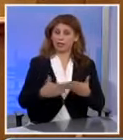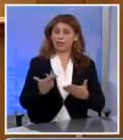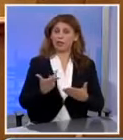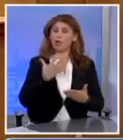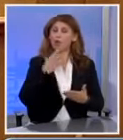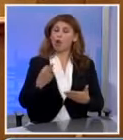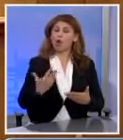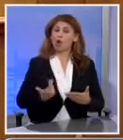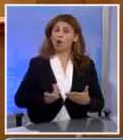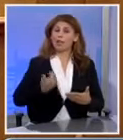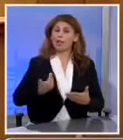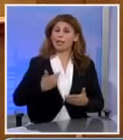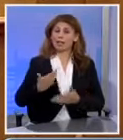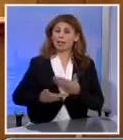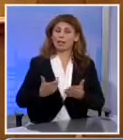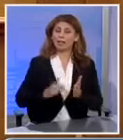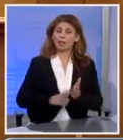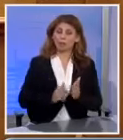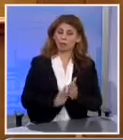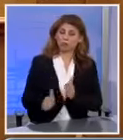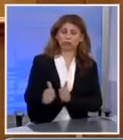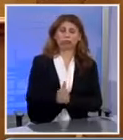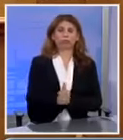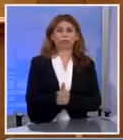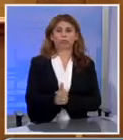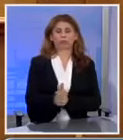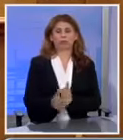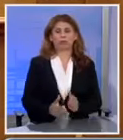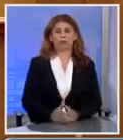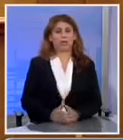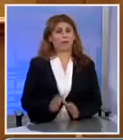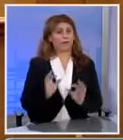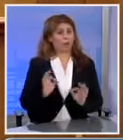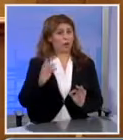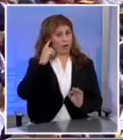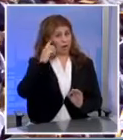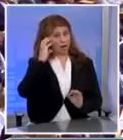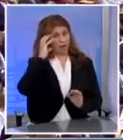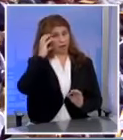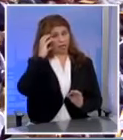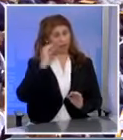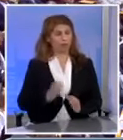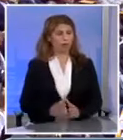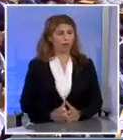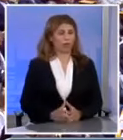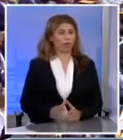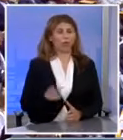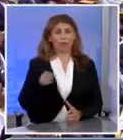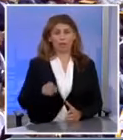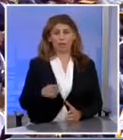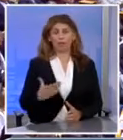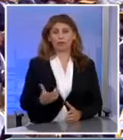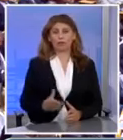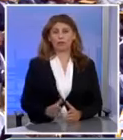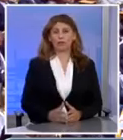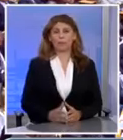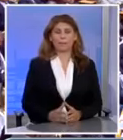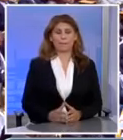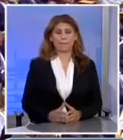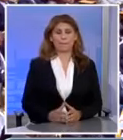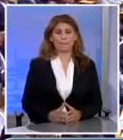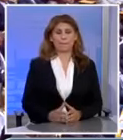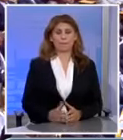γενιά πρέπει να βγει στο προσκήνιο. Και βεβαίως να θυμηθώ κιόλας ότι αποτέλεσε